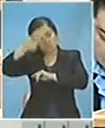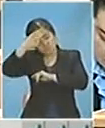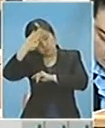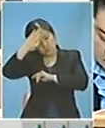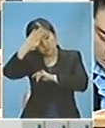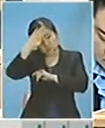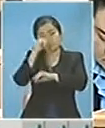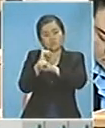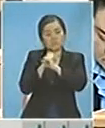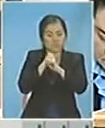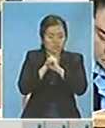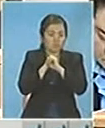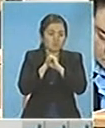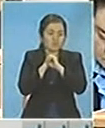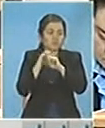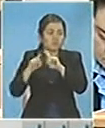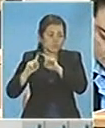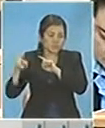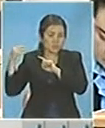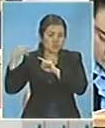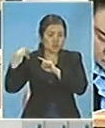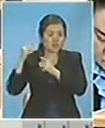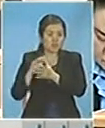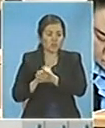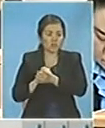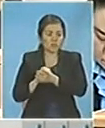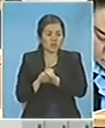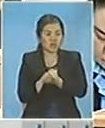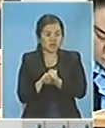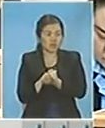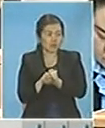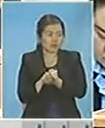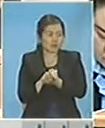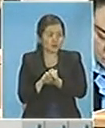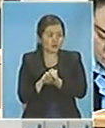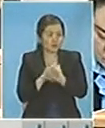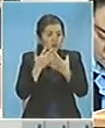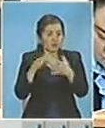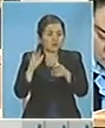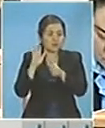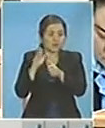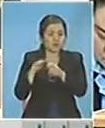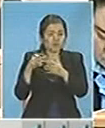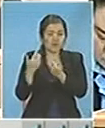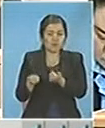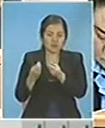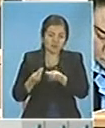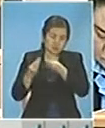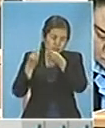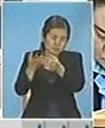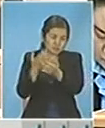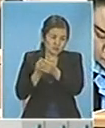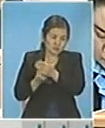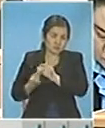แล้วก็มีเขาเรียกว่าค่าสงเคราะห์เล็กน้อยให้ส